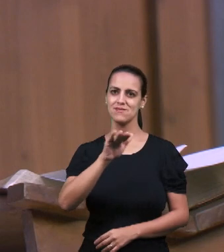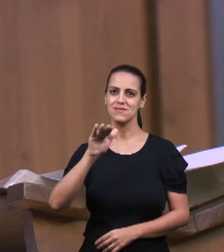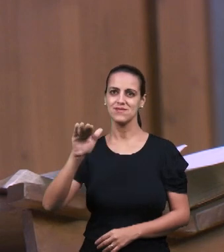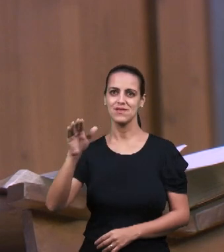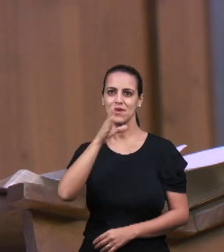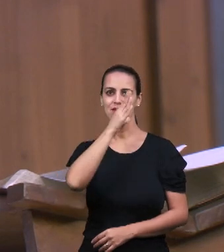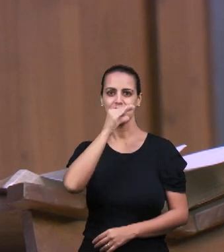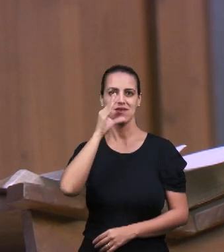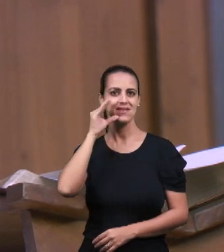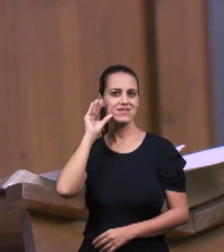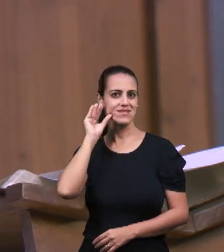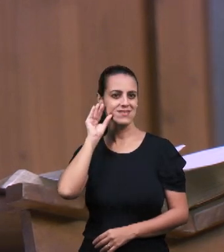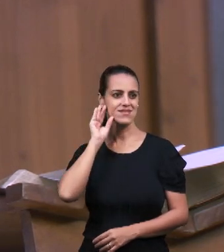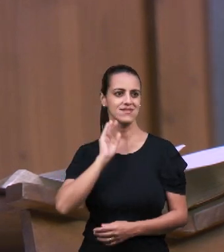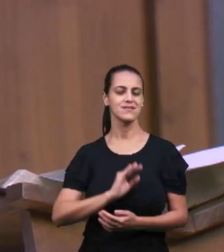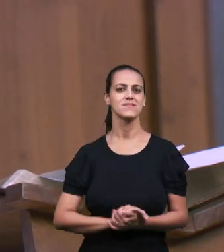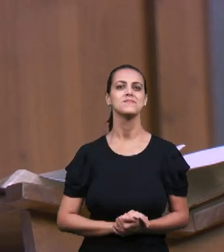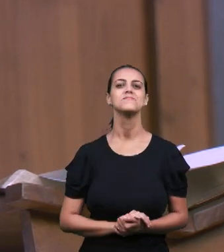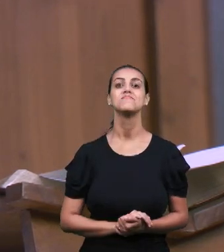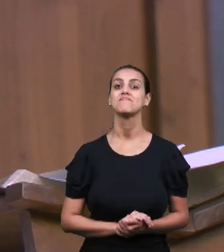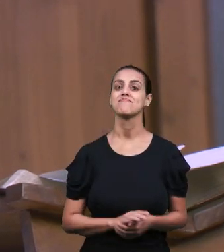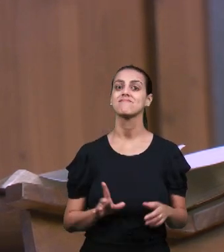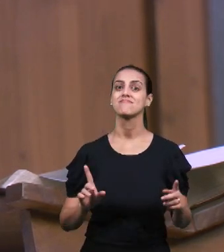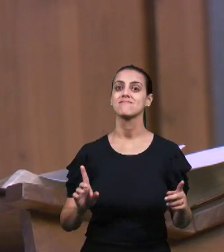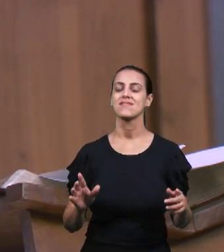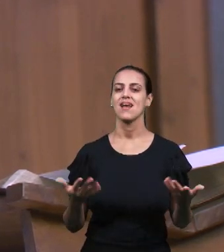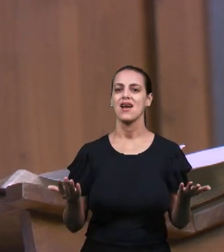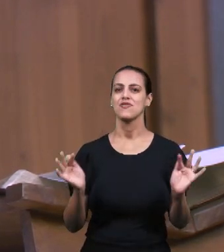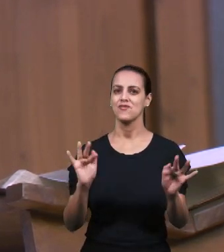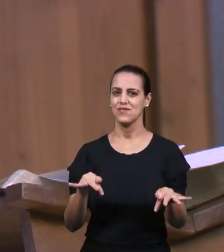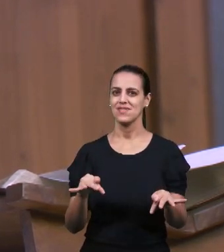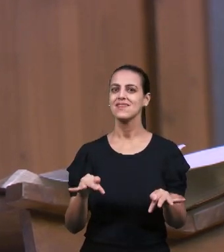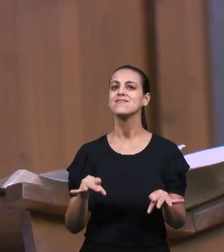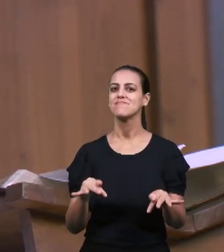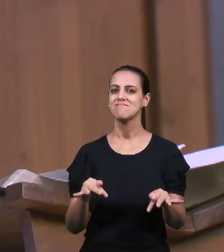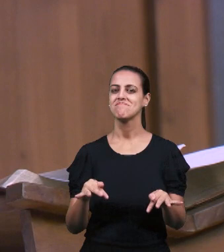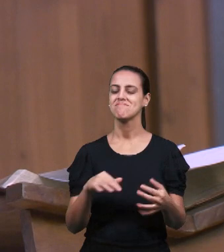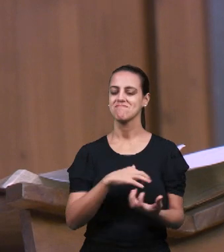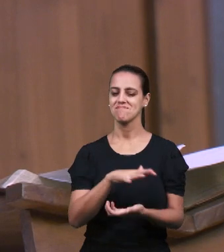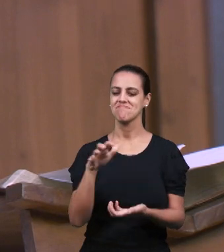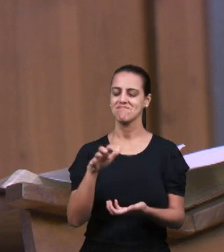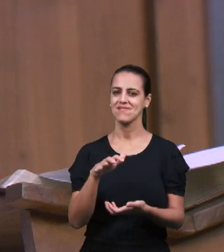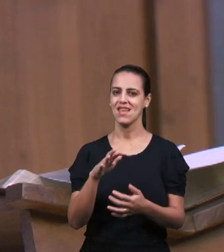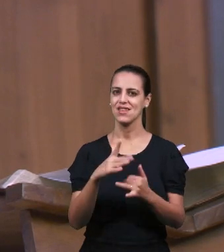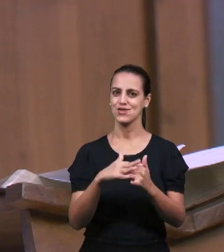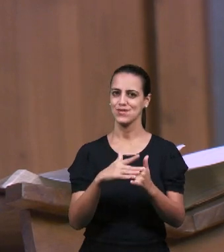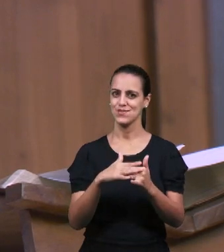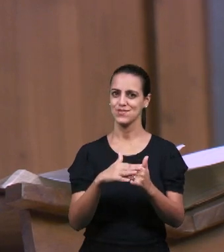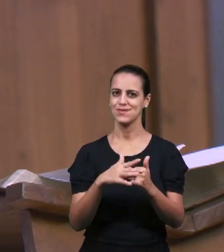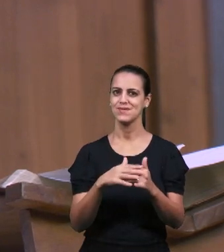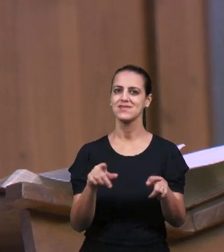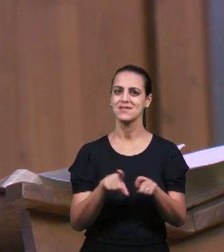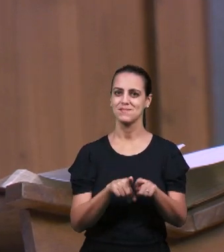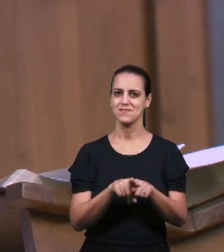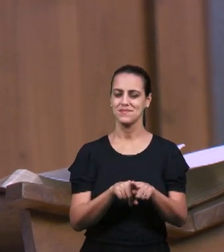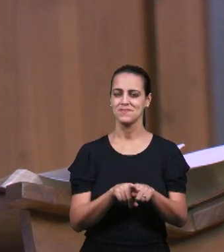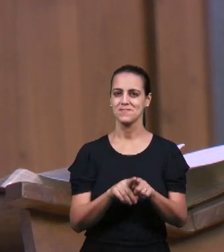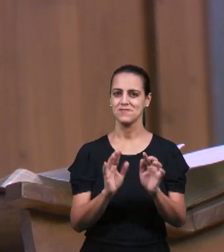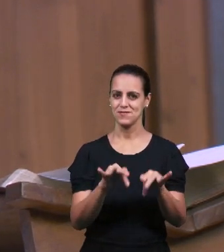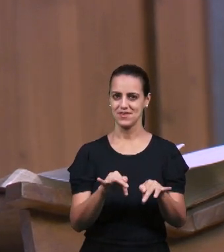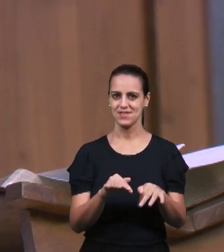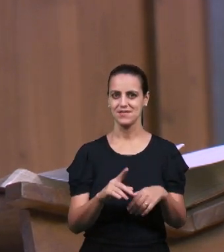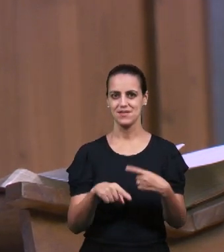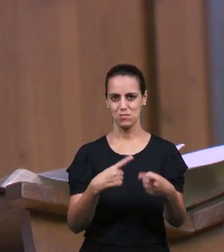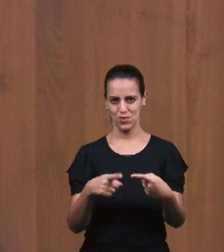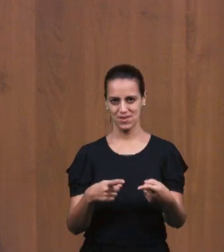adolescents et les femmes enceintes. Et ainsi, nous allons finir notre transmission aussi à travers le canal YouTube. Nous